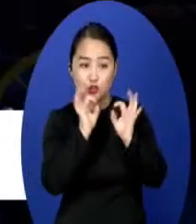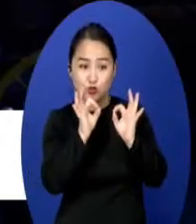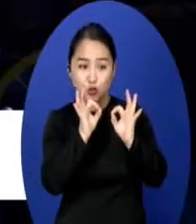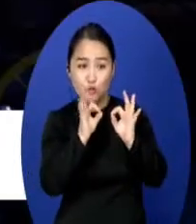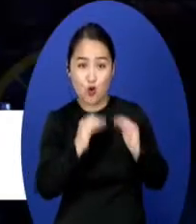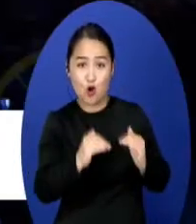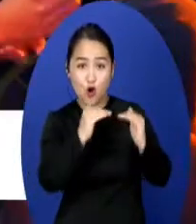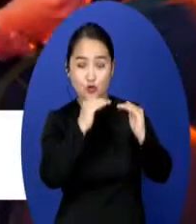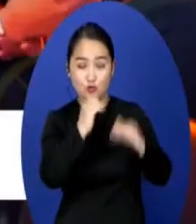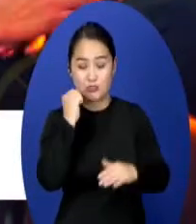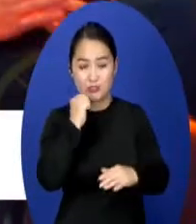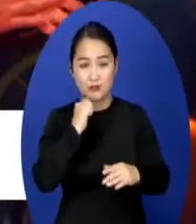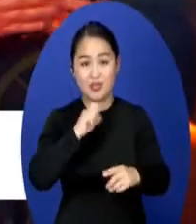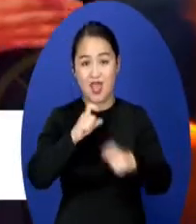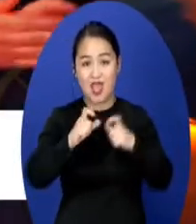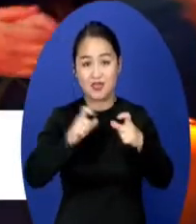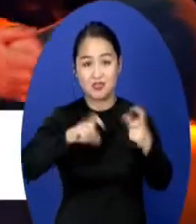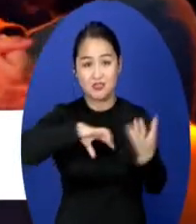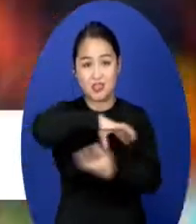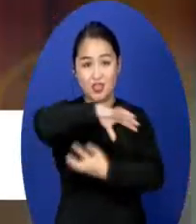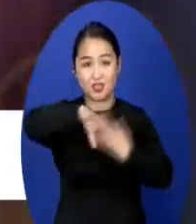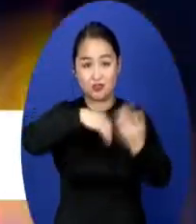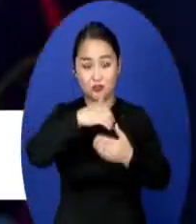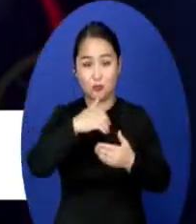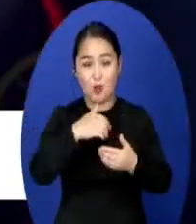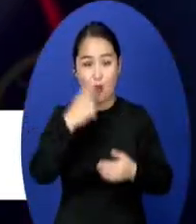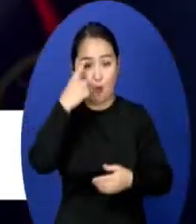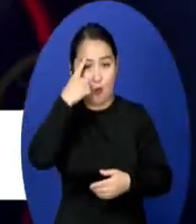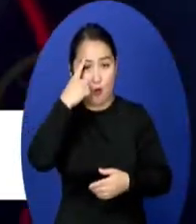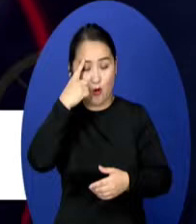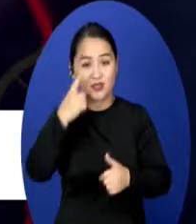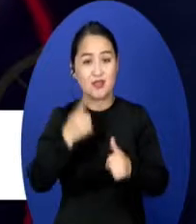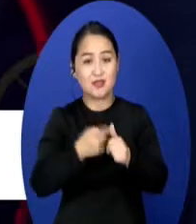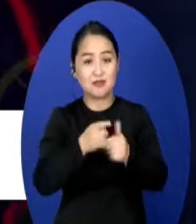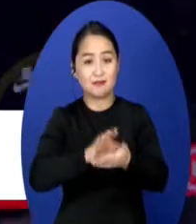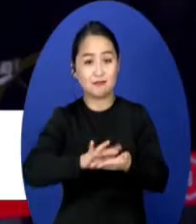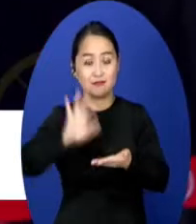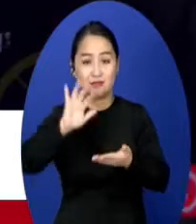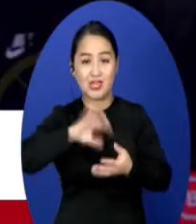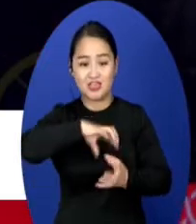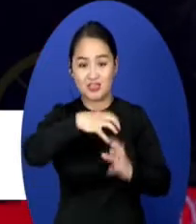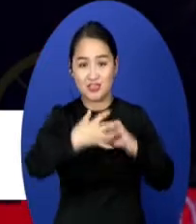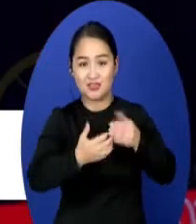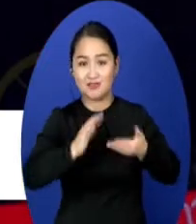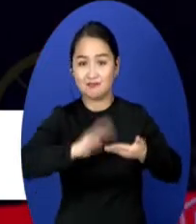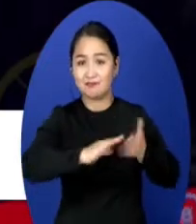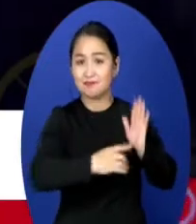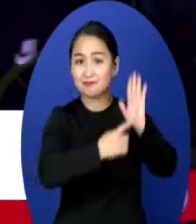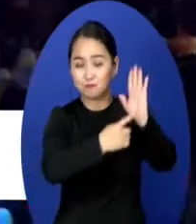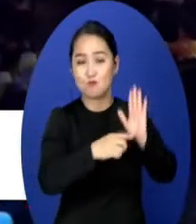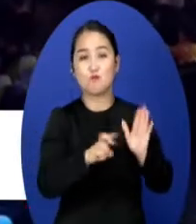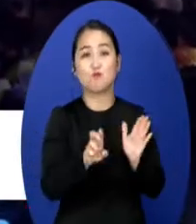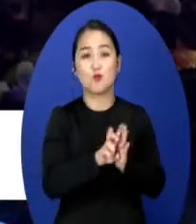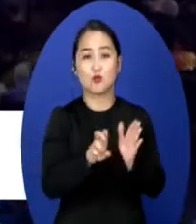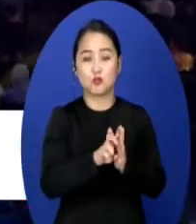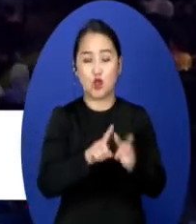эдийн засгийн эргэлтэд оруулаад зогсохгүй Монголын нэрийг дэлхийд сурталчлах боломжтой гэдгийг холбооны ерөнхийлөгч хэлж байна.